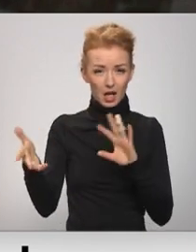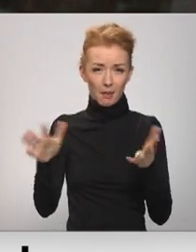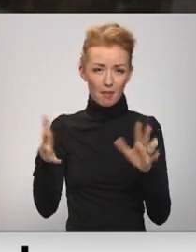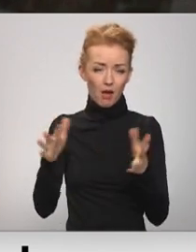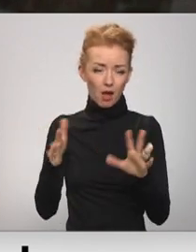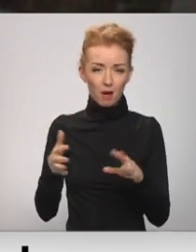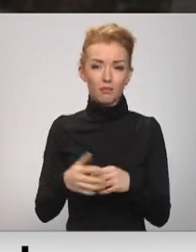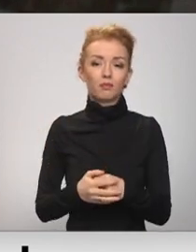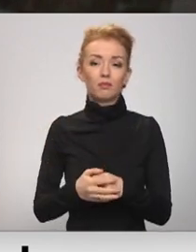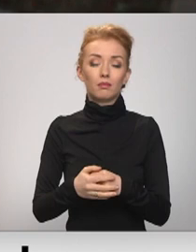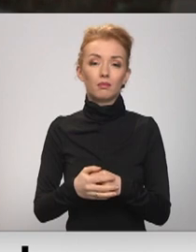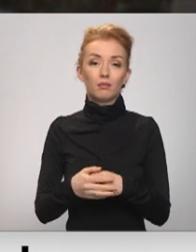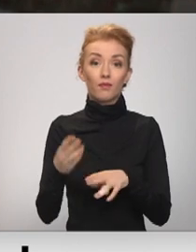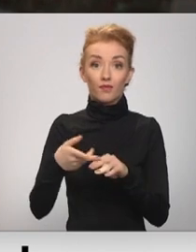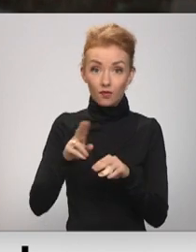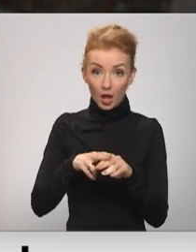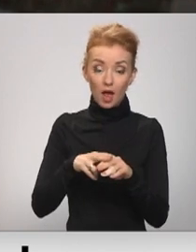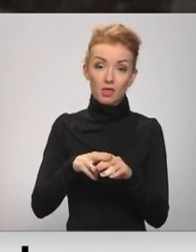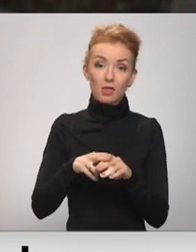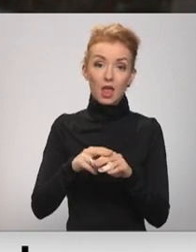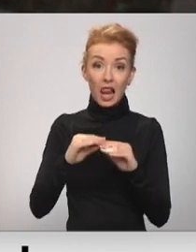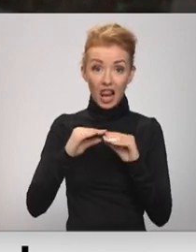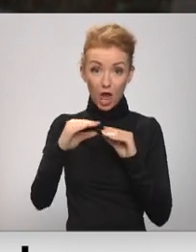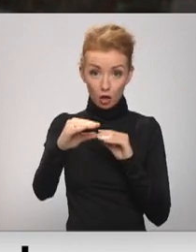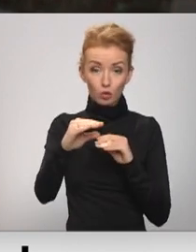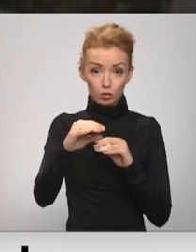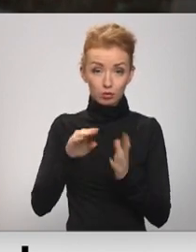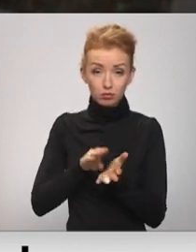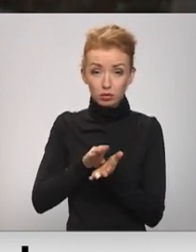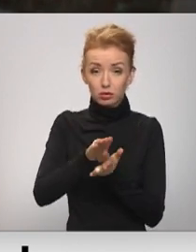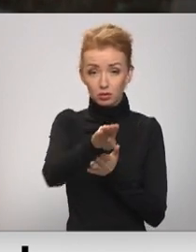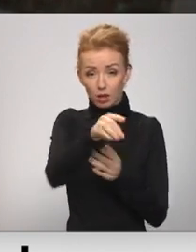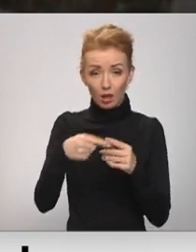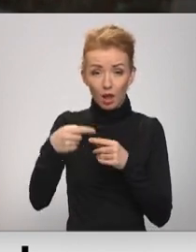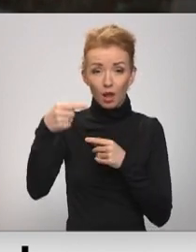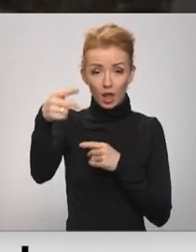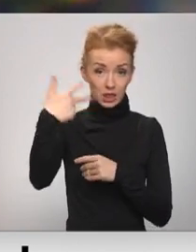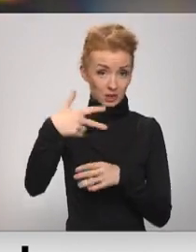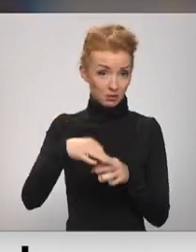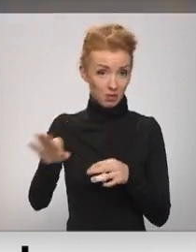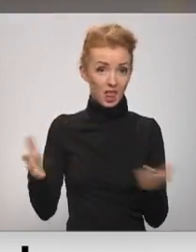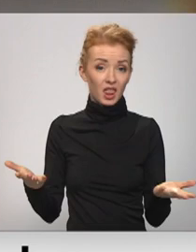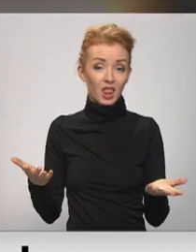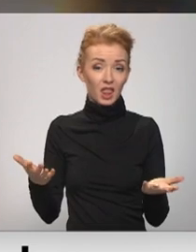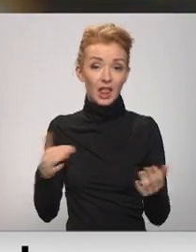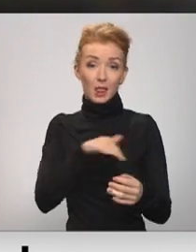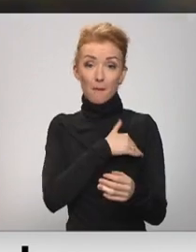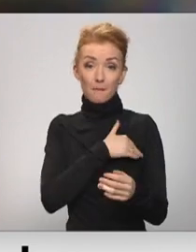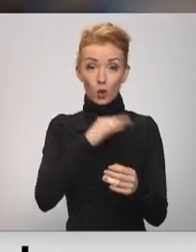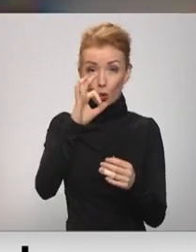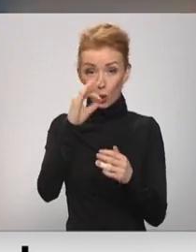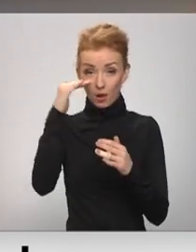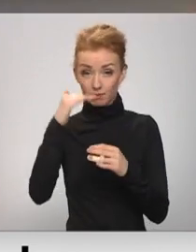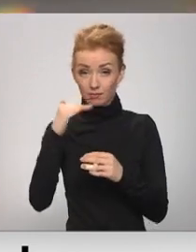nu, no galvas, cik es atceros, tad uz tādu kārtīgu ledus tas mums var aizņemt tur līdz pat tur 30 metriem. Ja. Temperatūrai esot ap